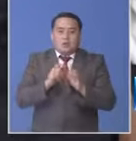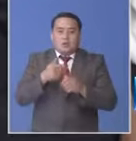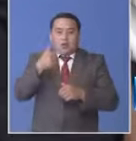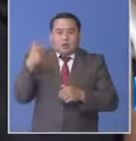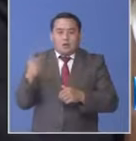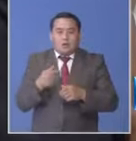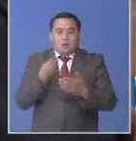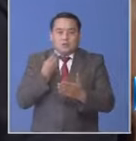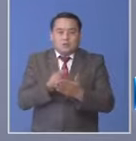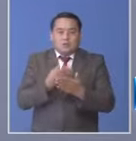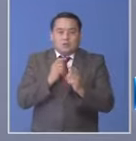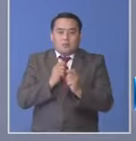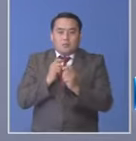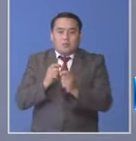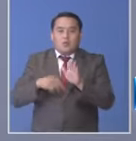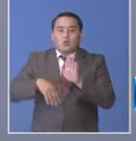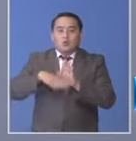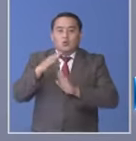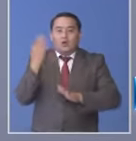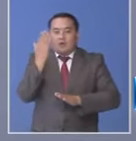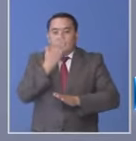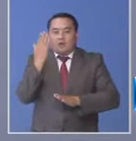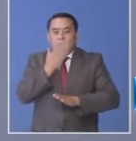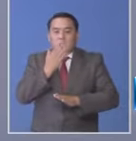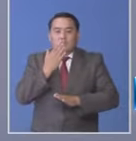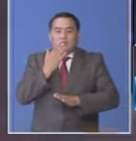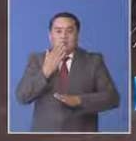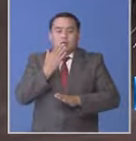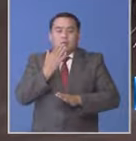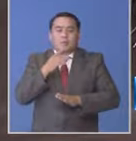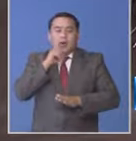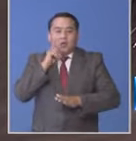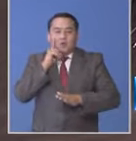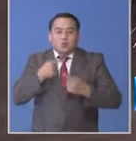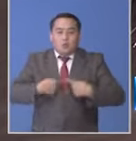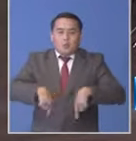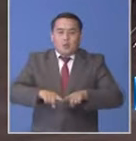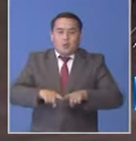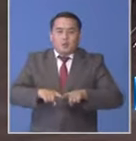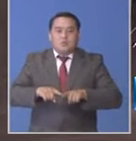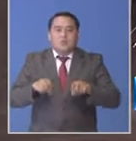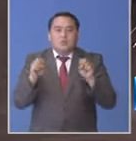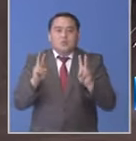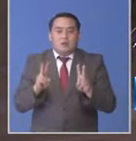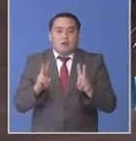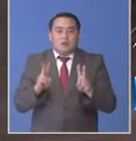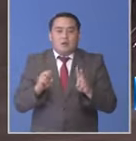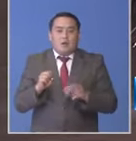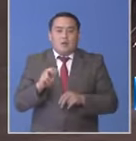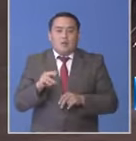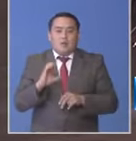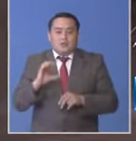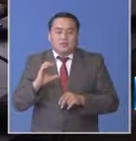и ценными призами. Лучшим признан фильм молодого специалиста отдела молодежной политики Кербулакского района Алмаса